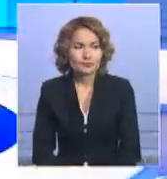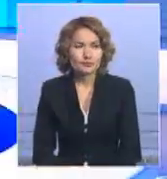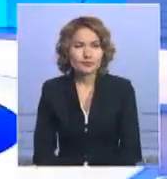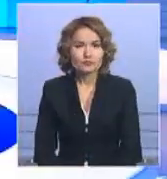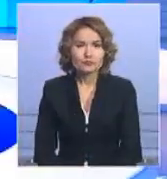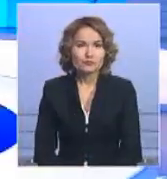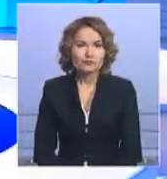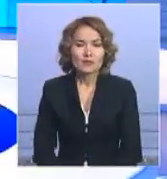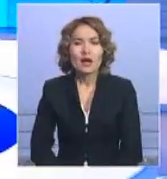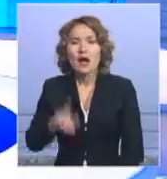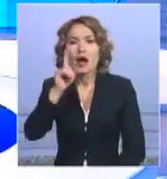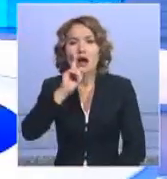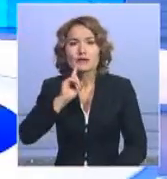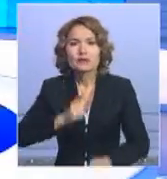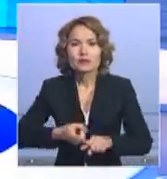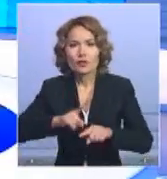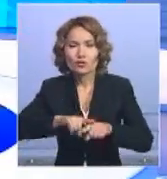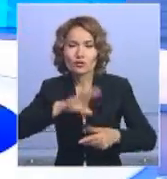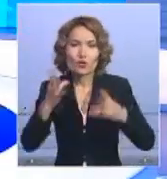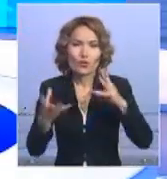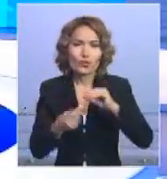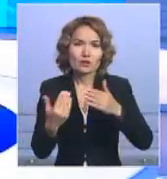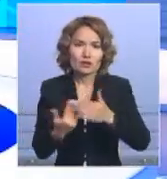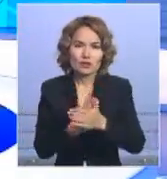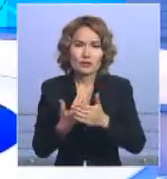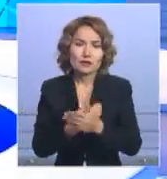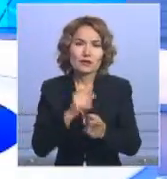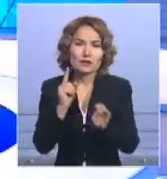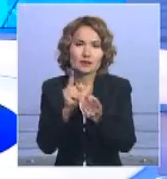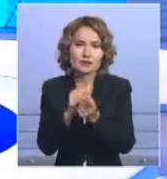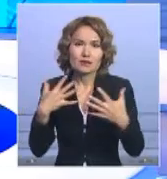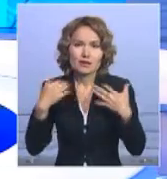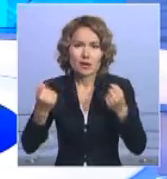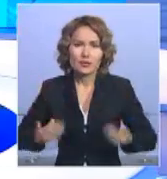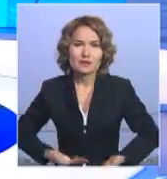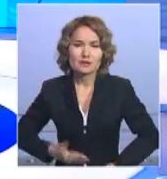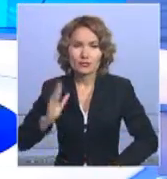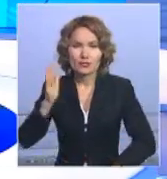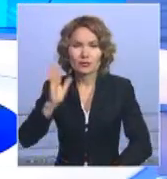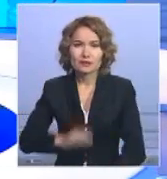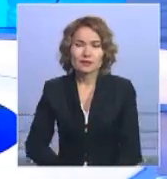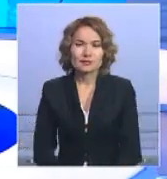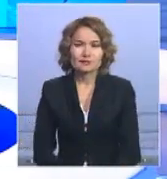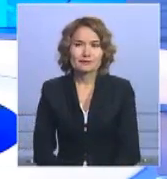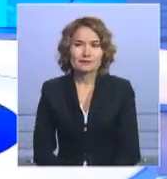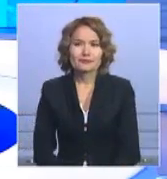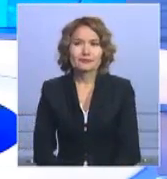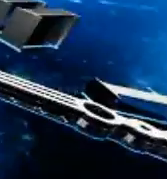Әзірге айтарымыз осы, келесі сағатта жаһан жаңалықтарымен қайта жүздескенше.